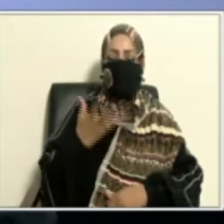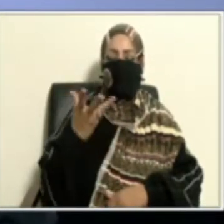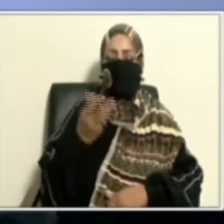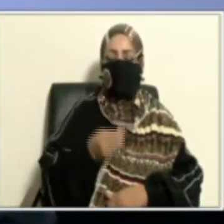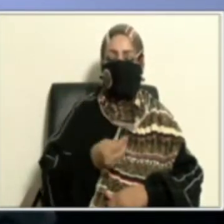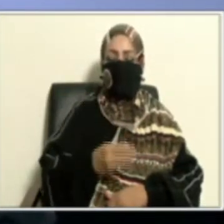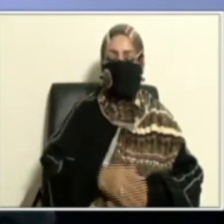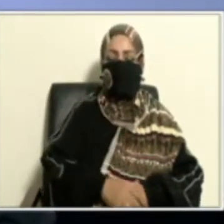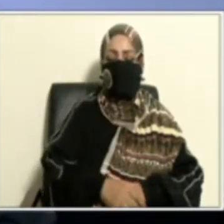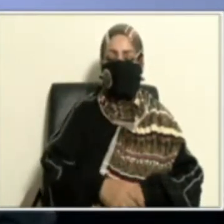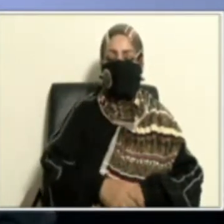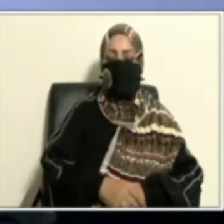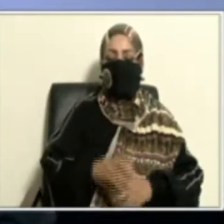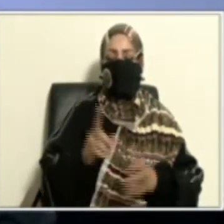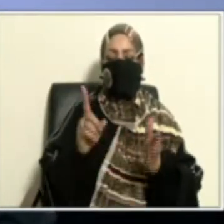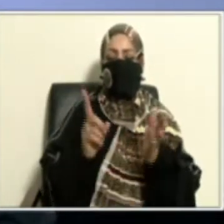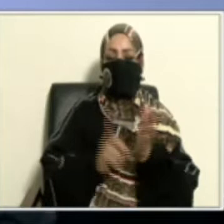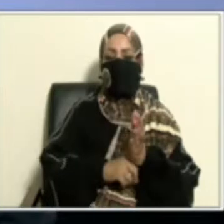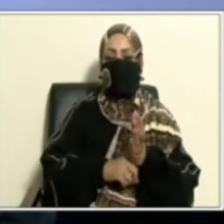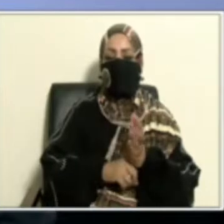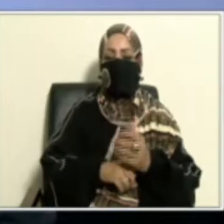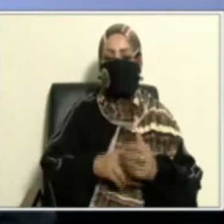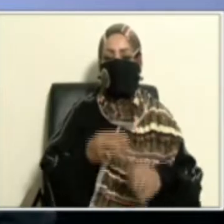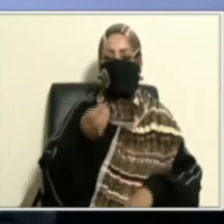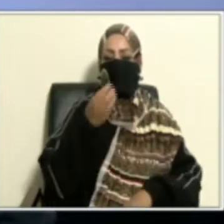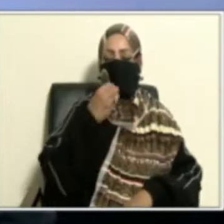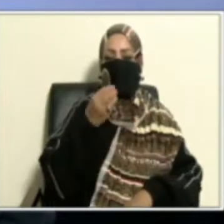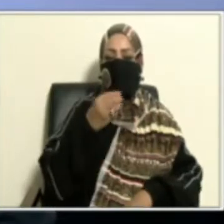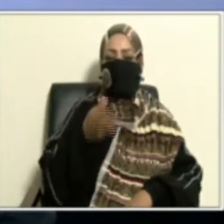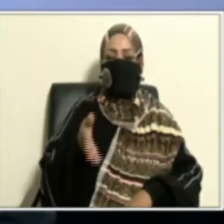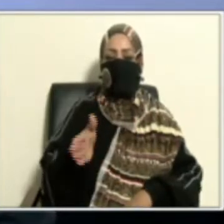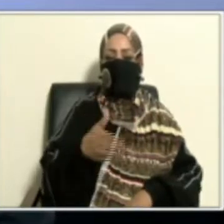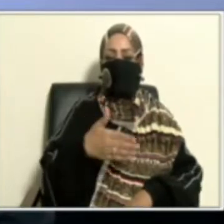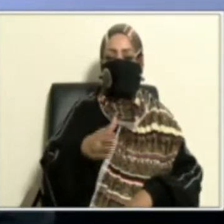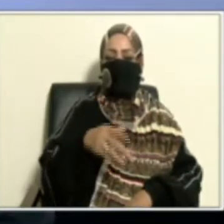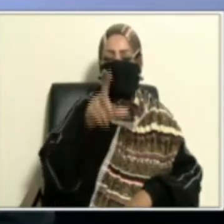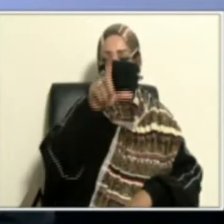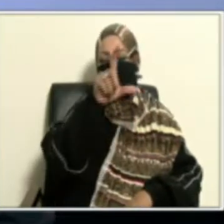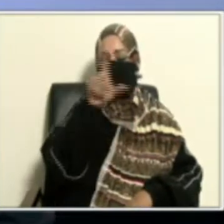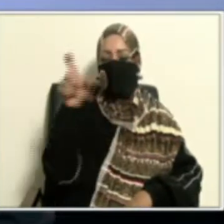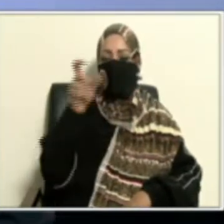الشريعة. نعم. تسمع الإجابة بإذن الله تعالى.